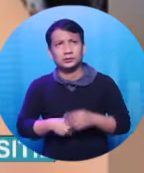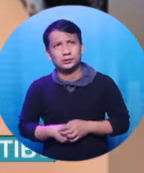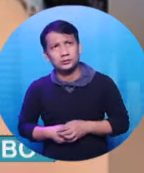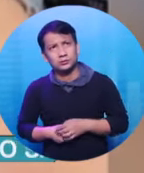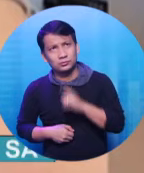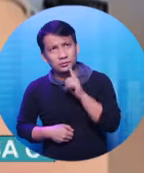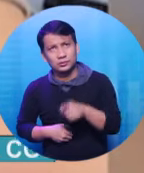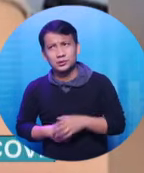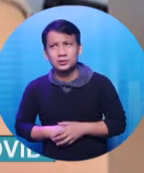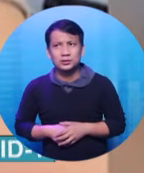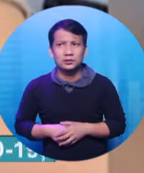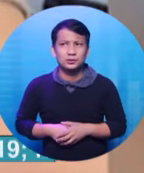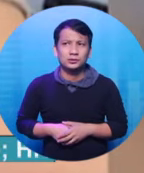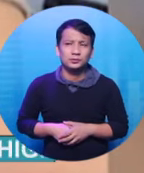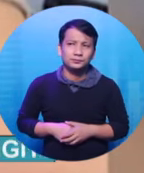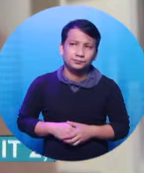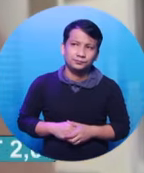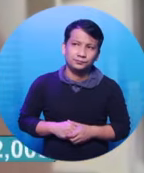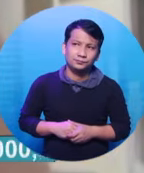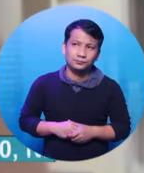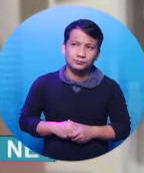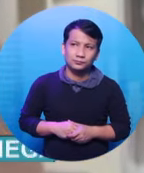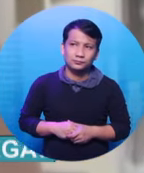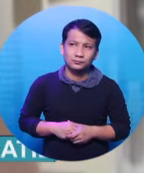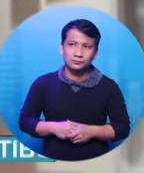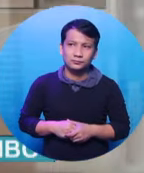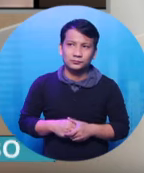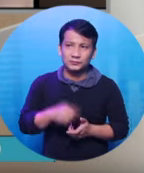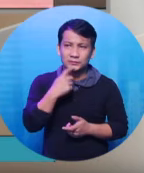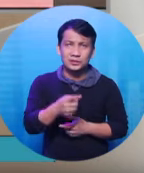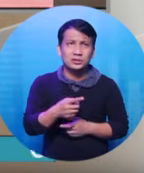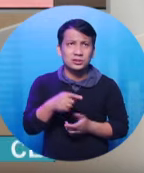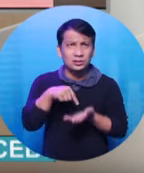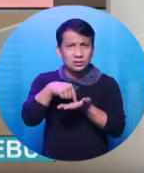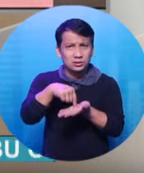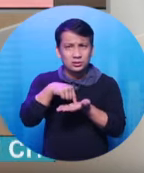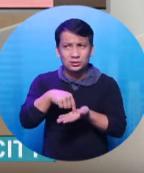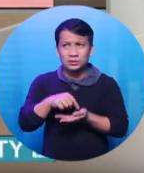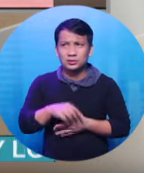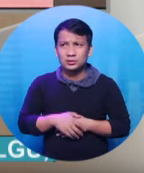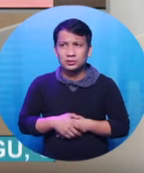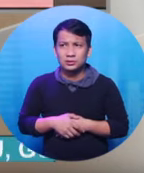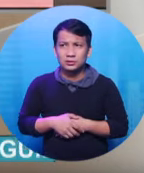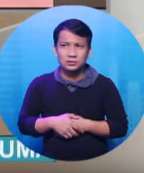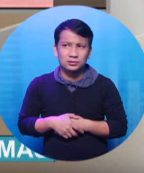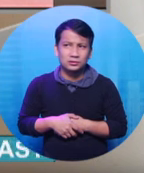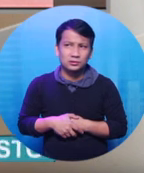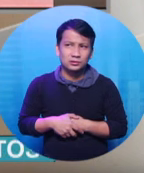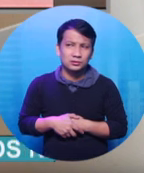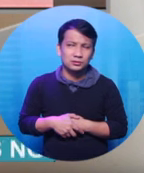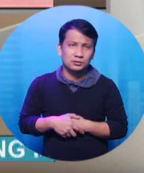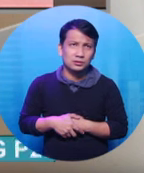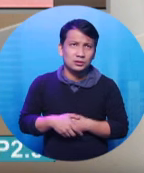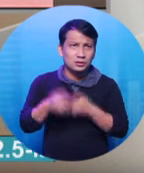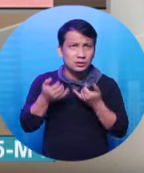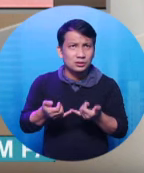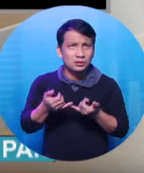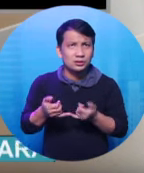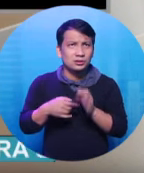po siya. She looks like a model. Like a beauty pageant. At